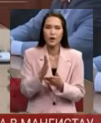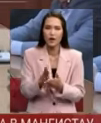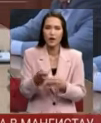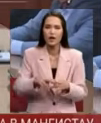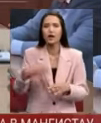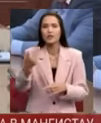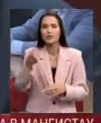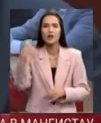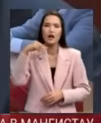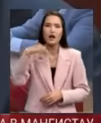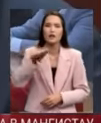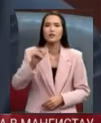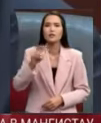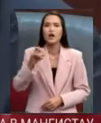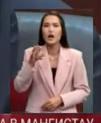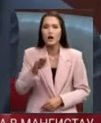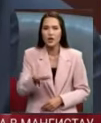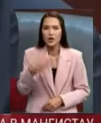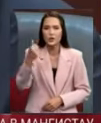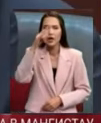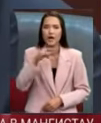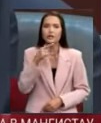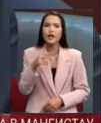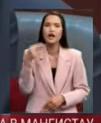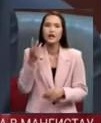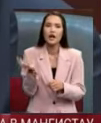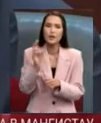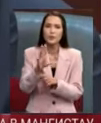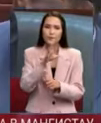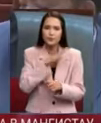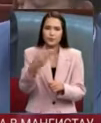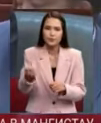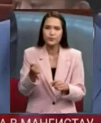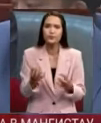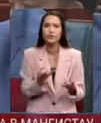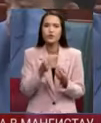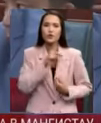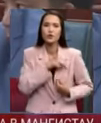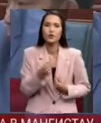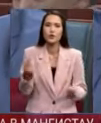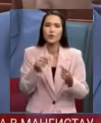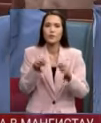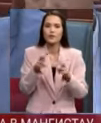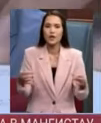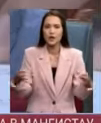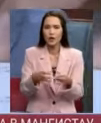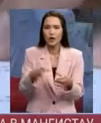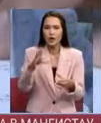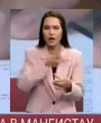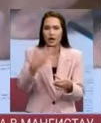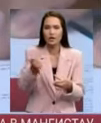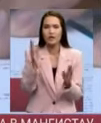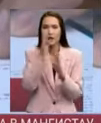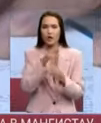Казахстана Касым-Жомарта Токаева в Китае подписано соглашение о стратегическом сотрудничестве представителей Казахстана с деловыми кругами КНР.